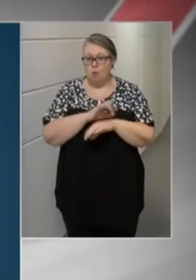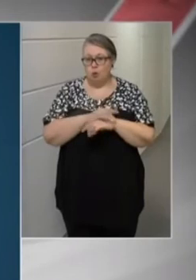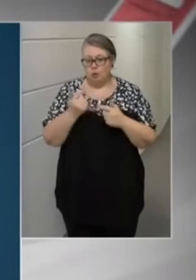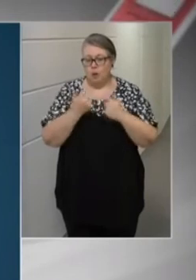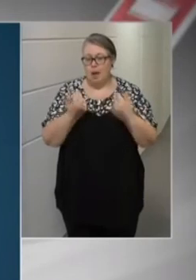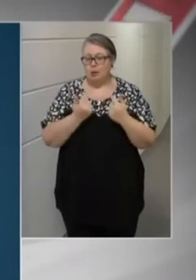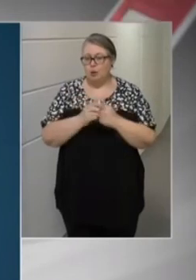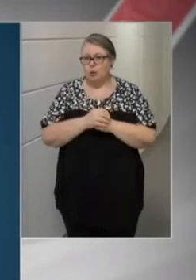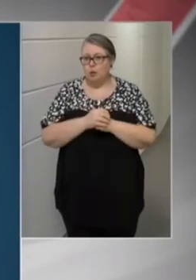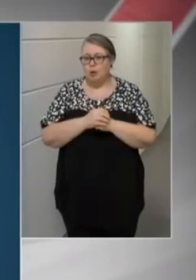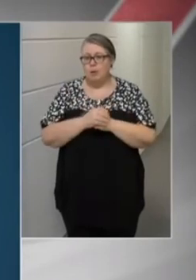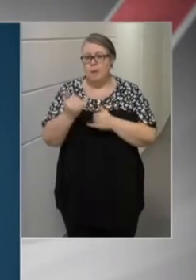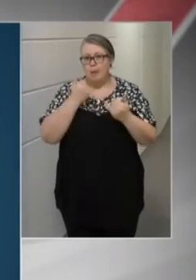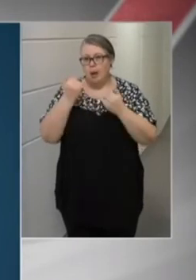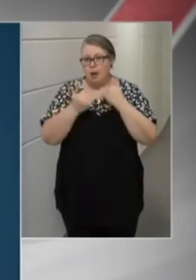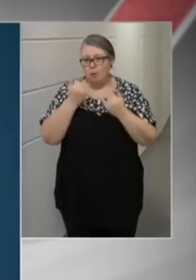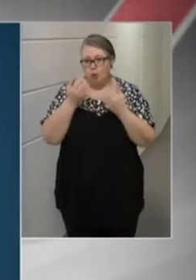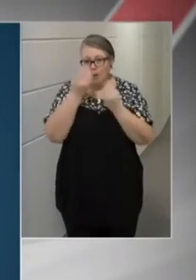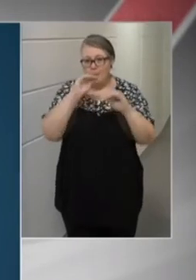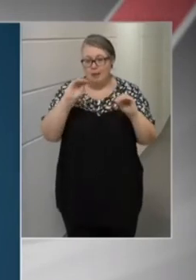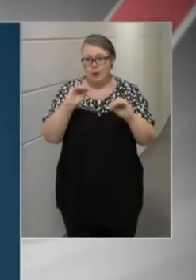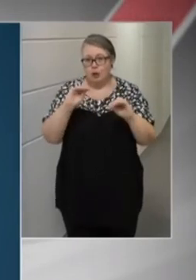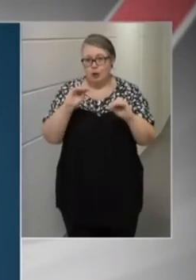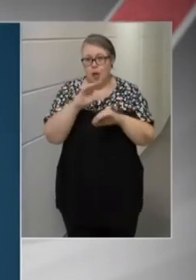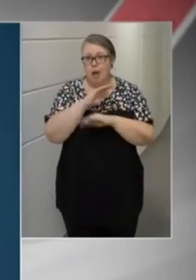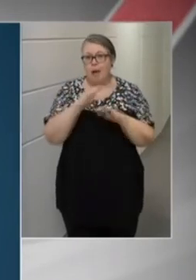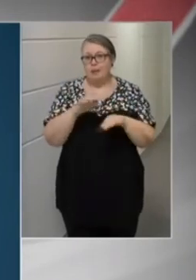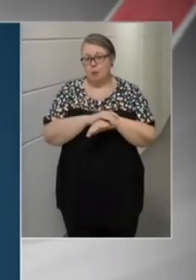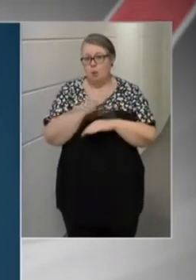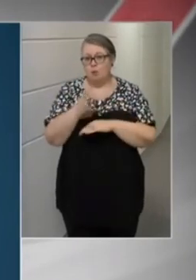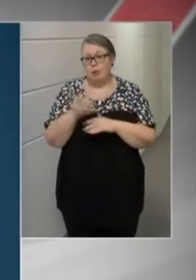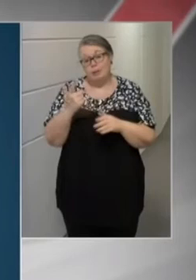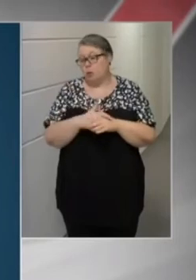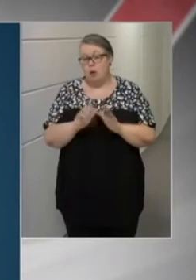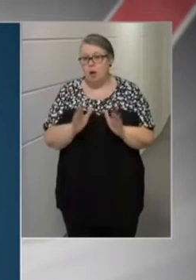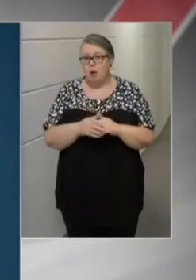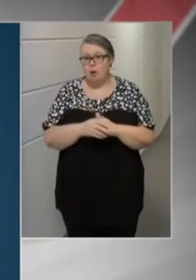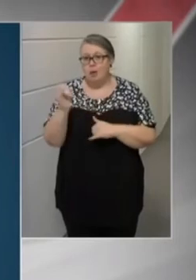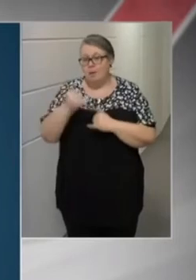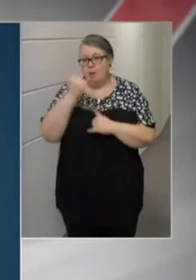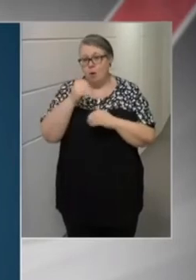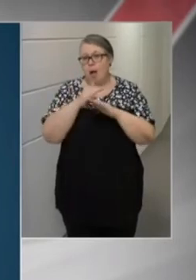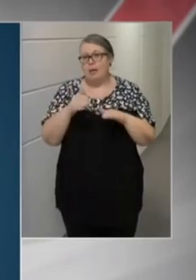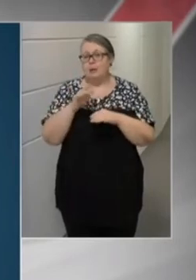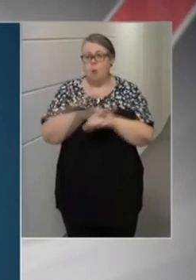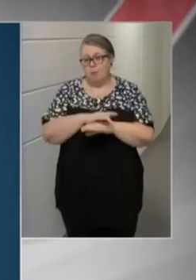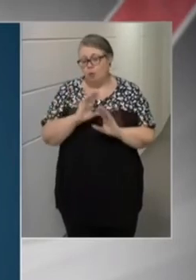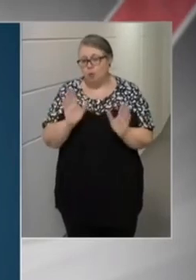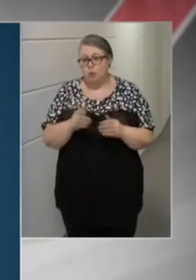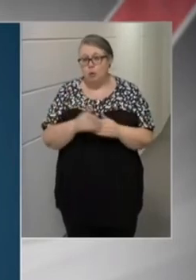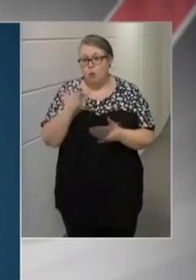tanácsait. Telefonon értesítse a házi orvosát. Ez a dolga. Hívja fel a házi orvost.